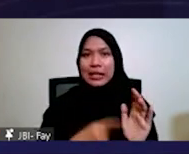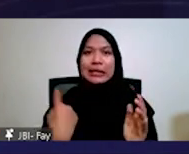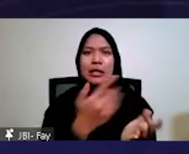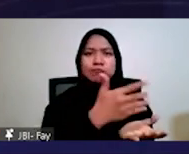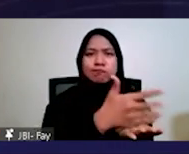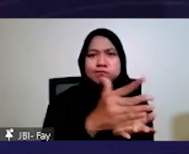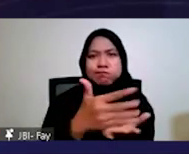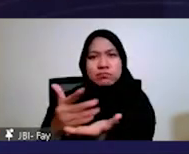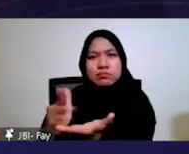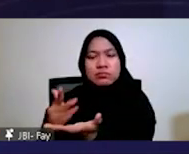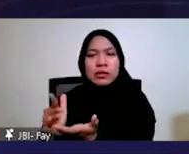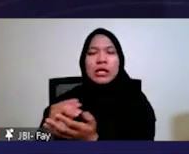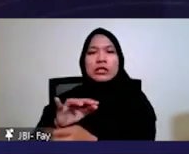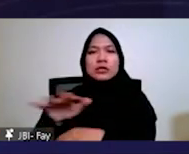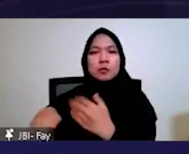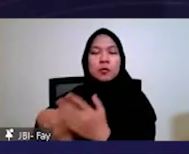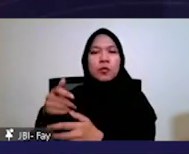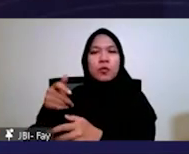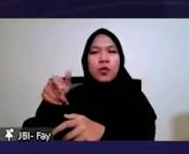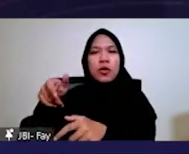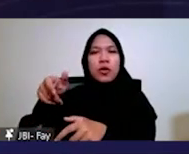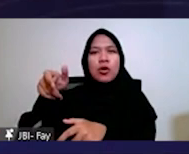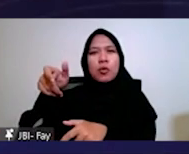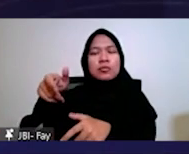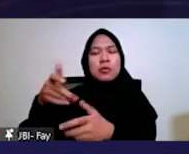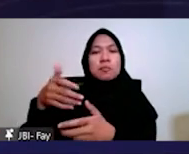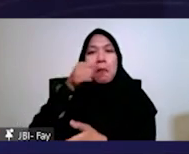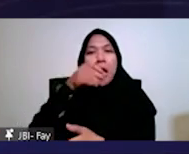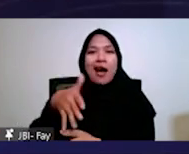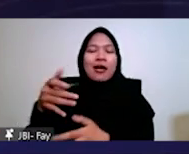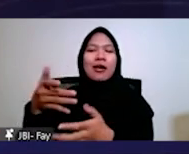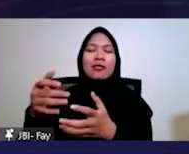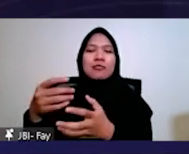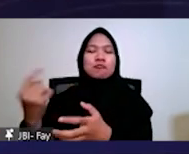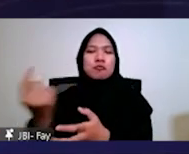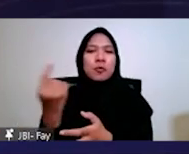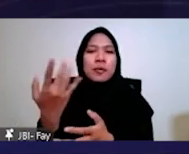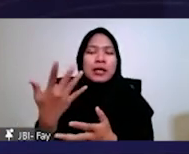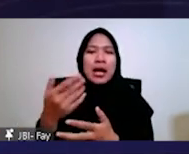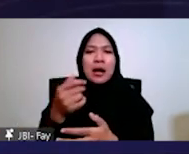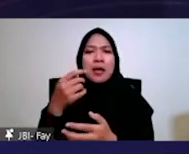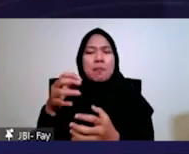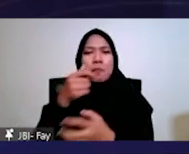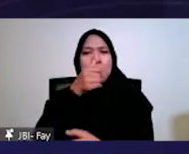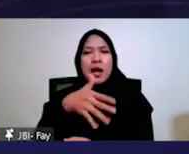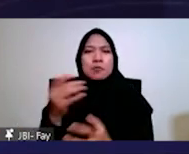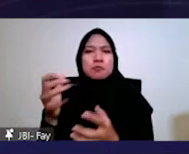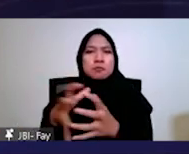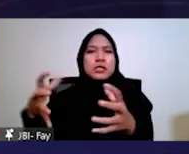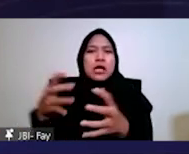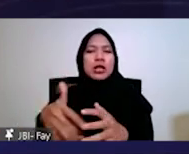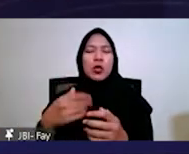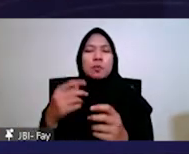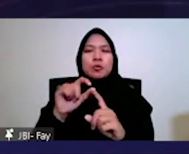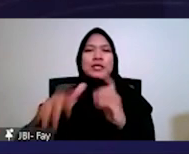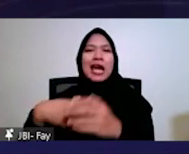kepada full seller para pemain besar nah pemain besar hoosier ini bank-bank besar maupun perusahaan jasa pembayaran